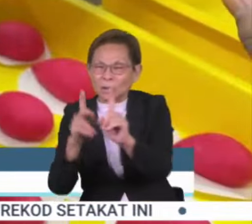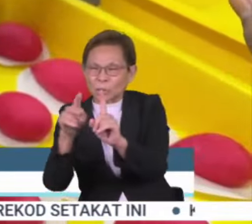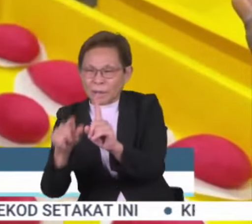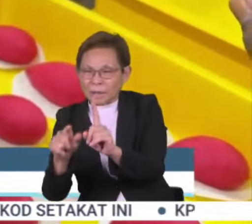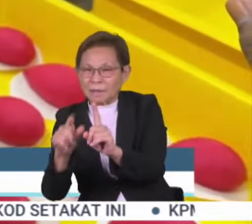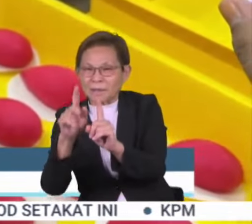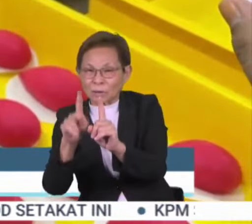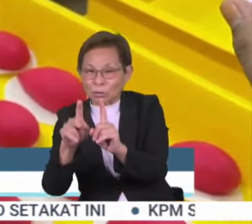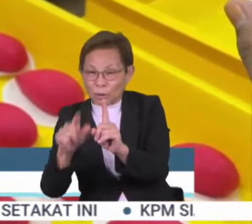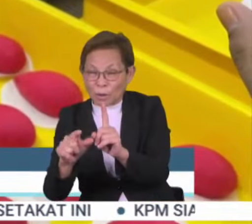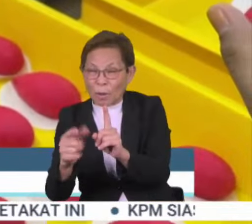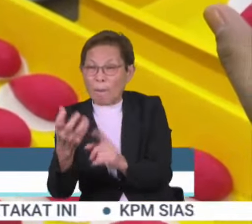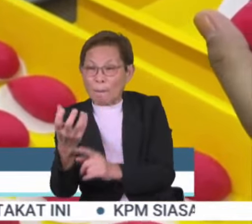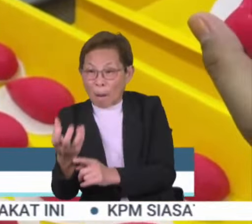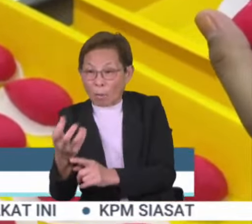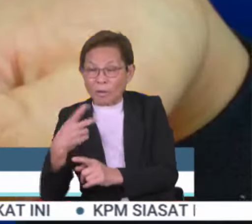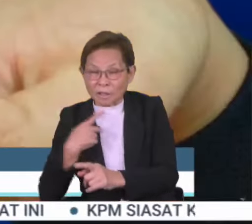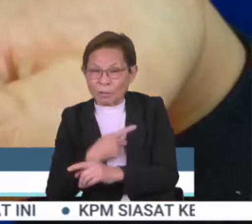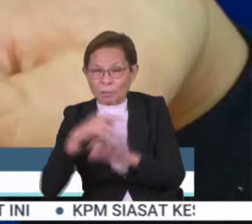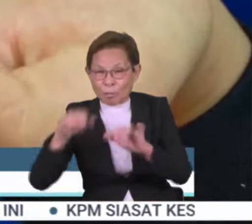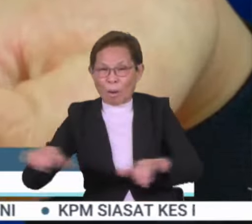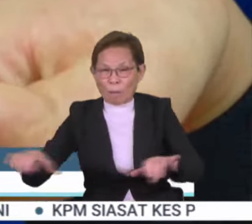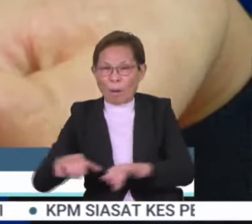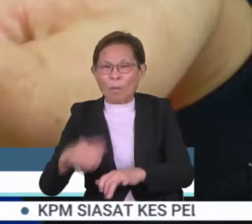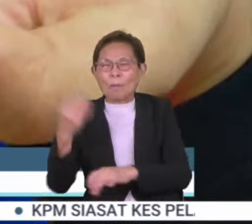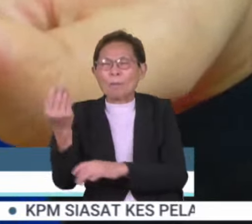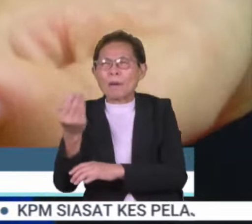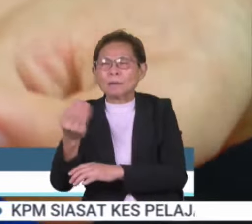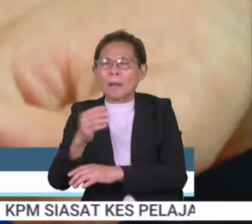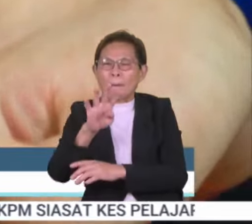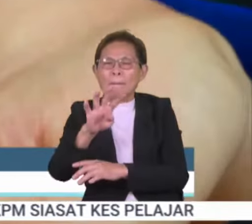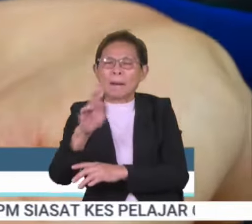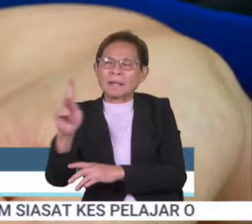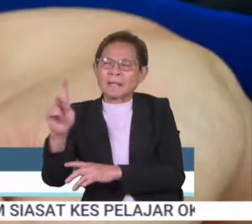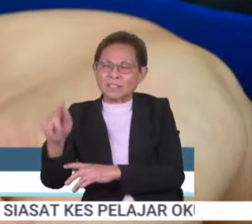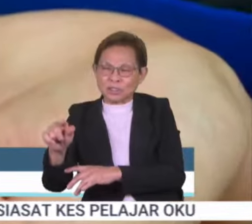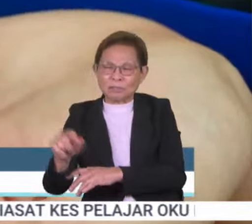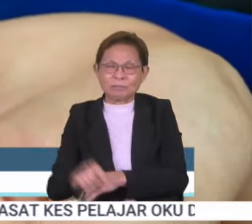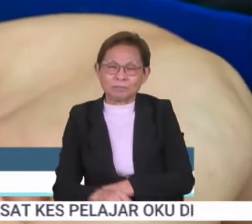nasi akan satu kilo yang biasa